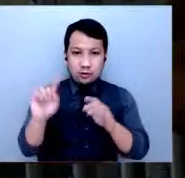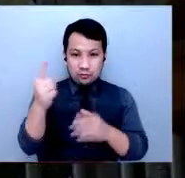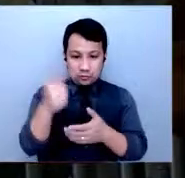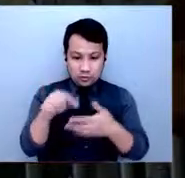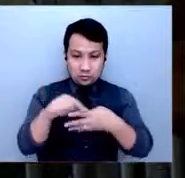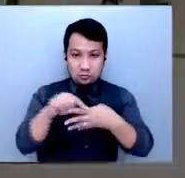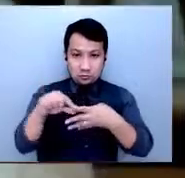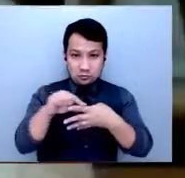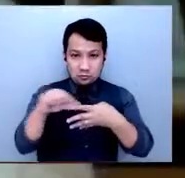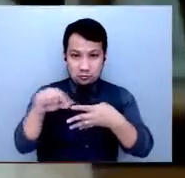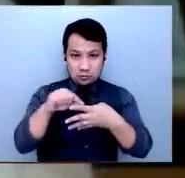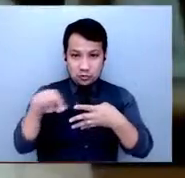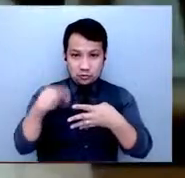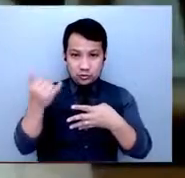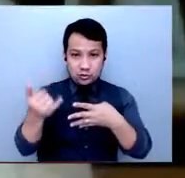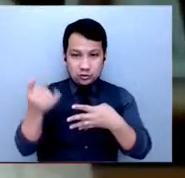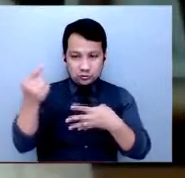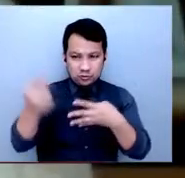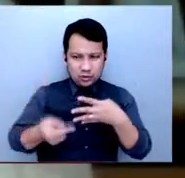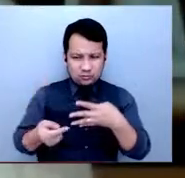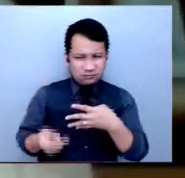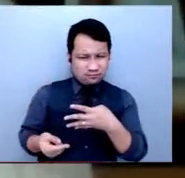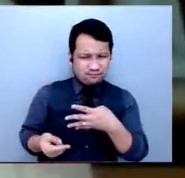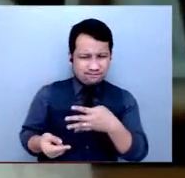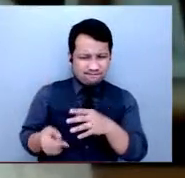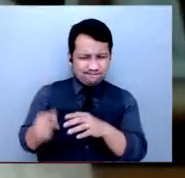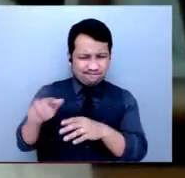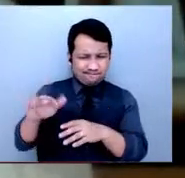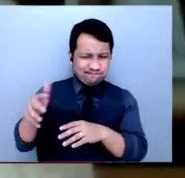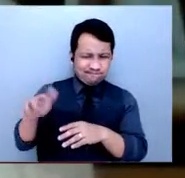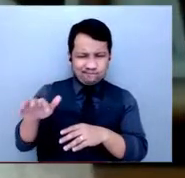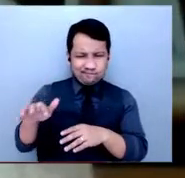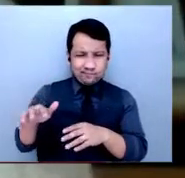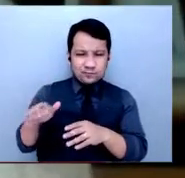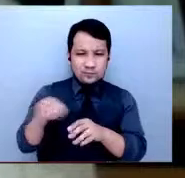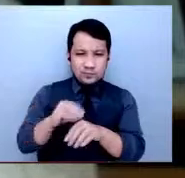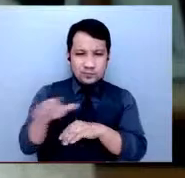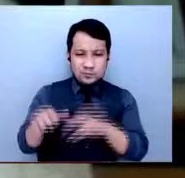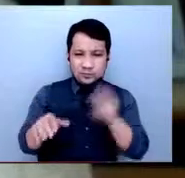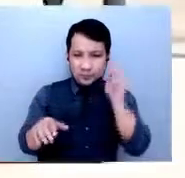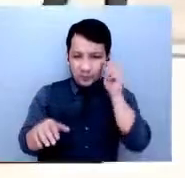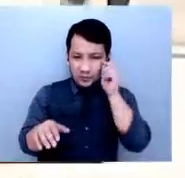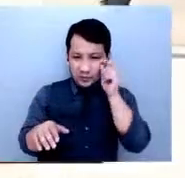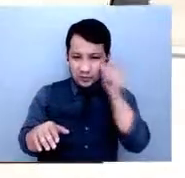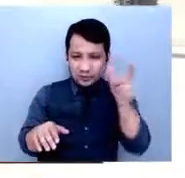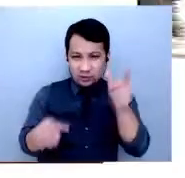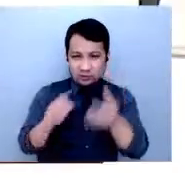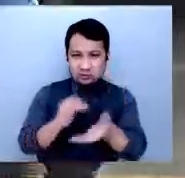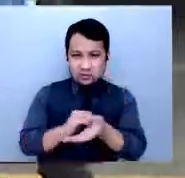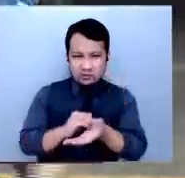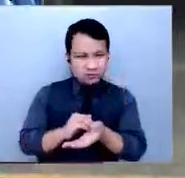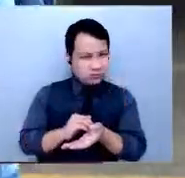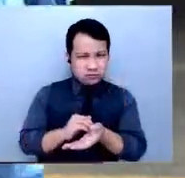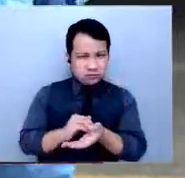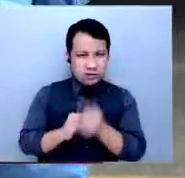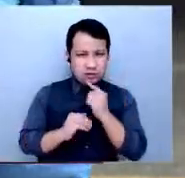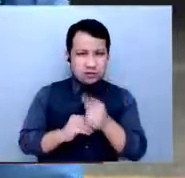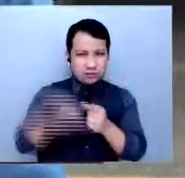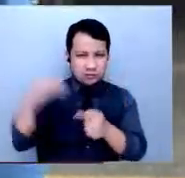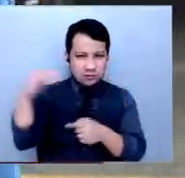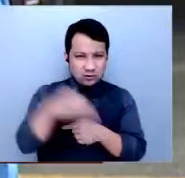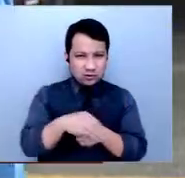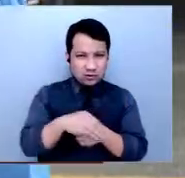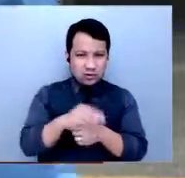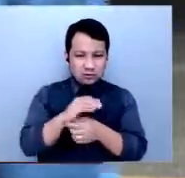buwan. Pero duda si dating National Task Force Against COVID-19 Advisor Dr. Tony Liatchon. Hindi naman daw kasi talaga bumaba ang COVID